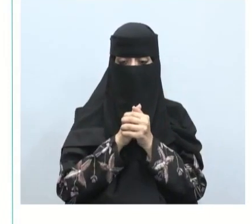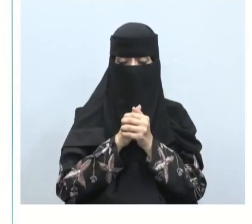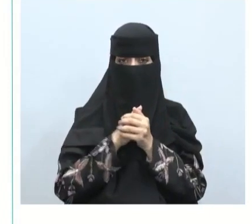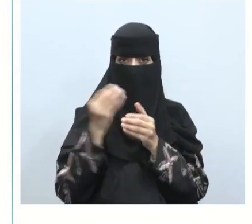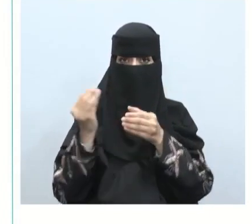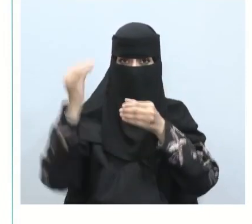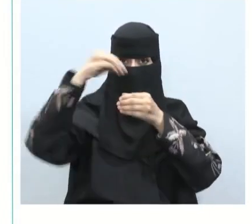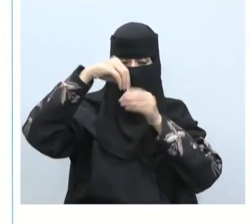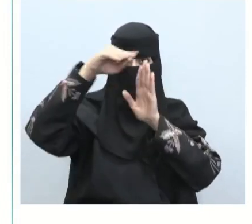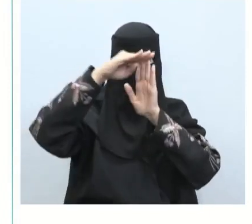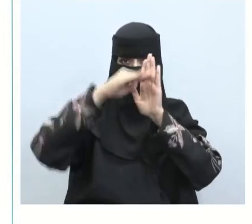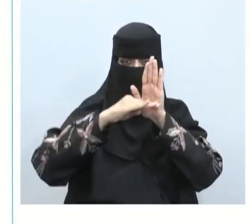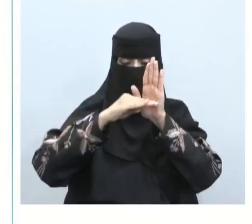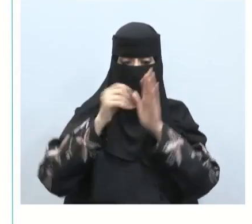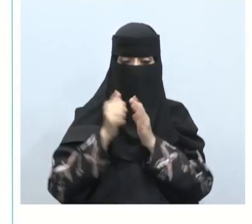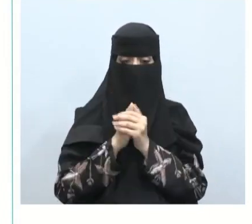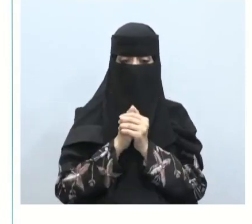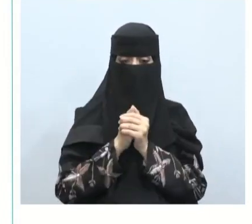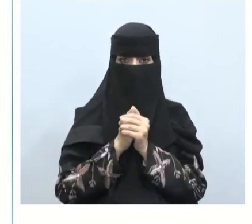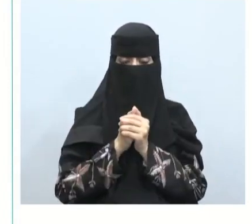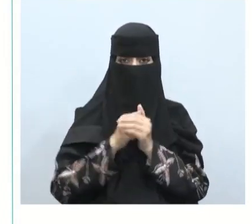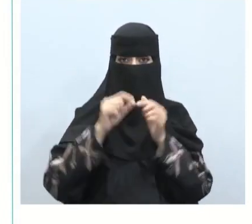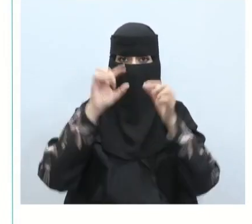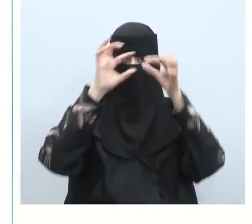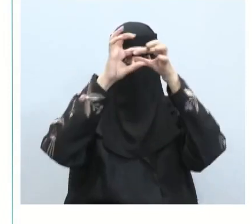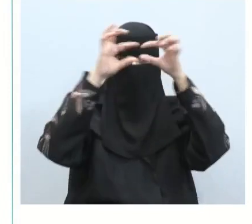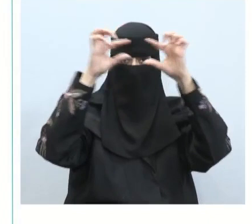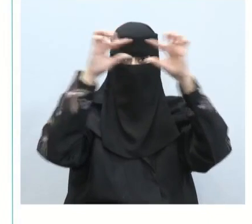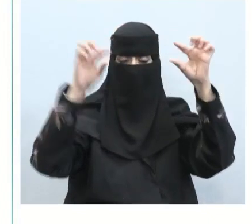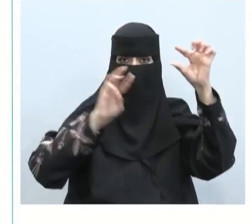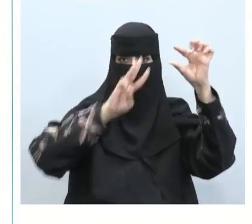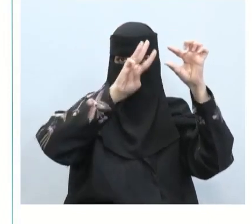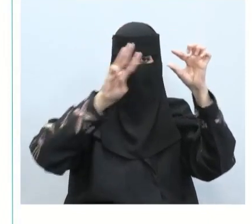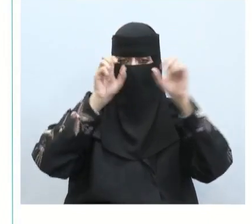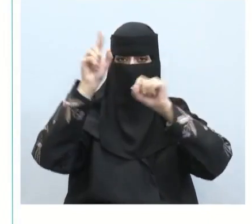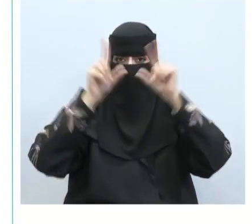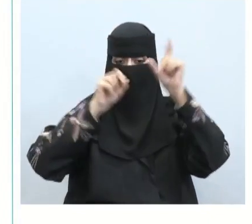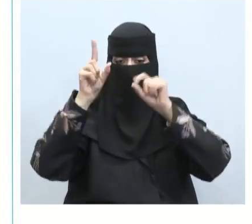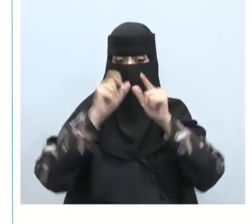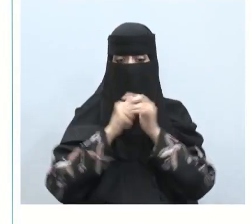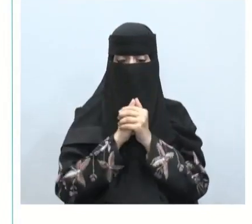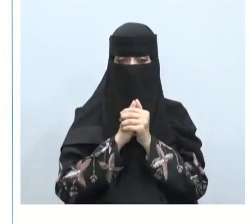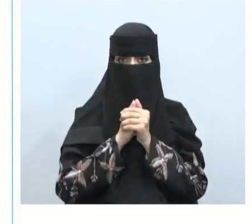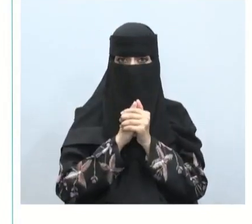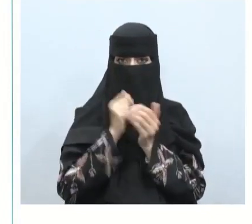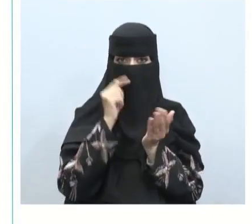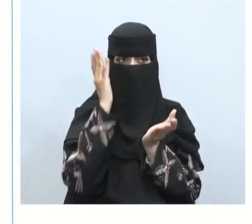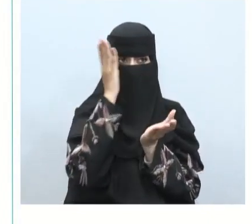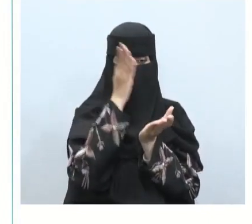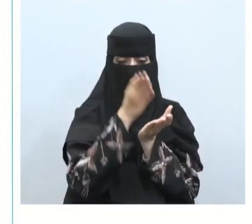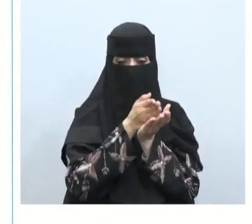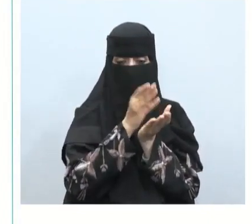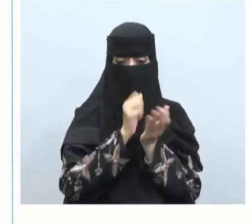سيرفر تنزيل داونلود عنوان الانترنت اي بي ادرس